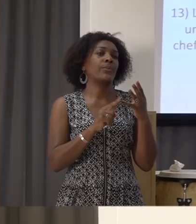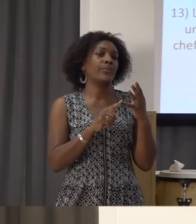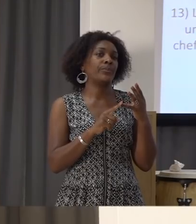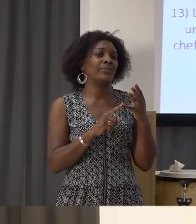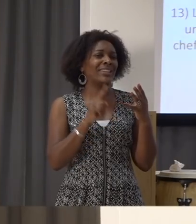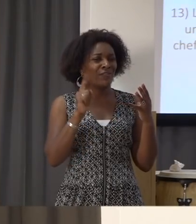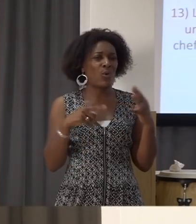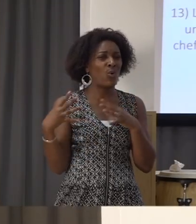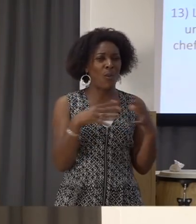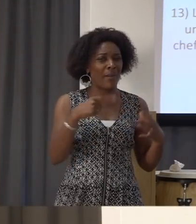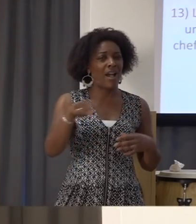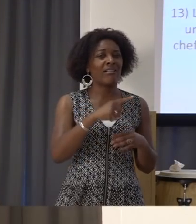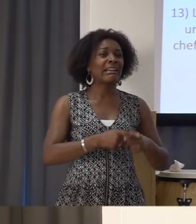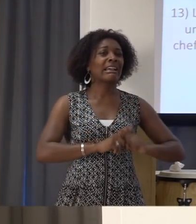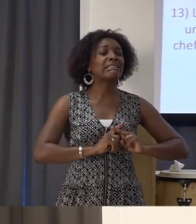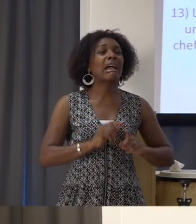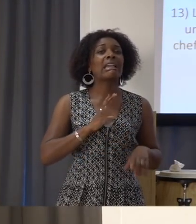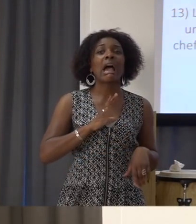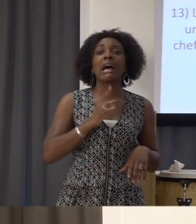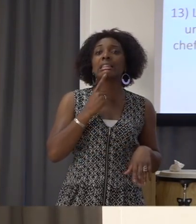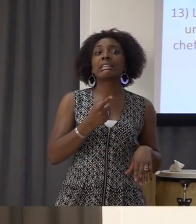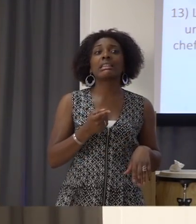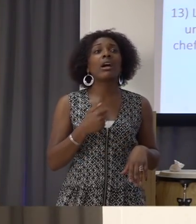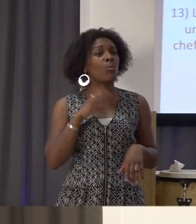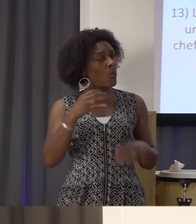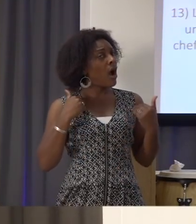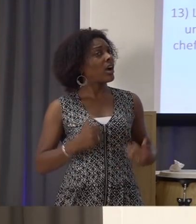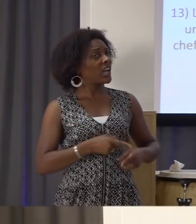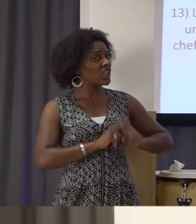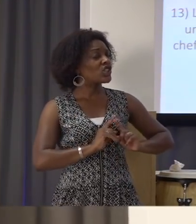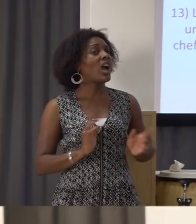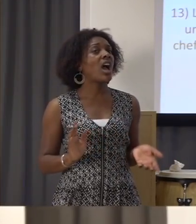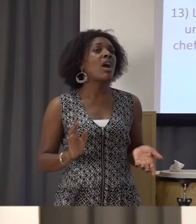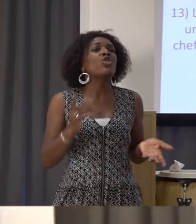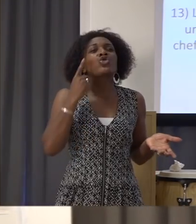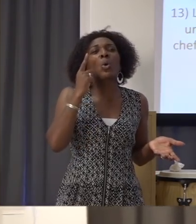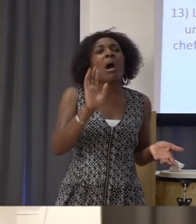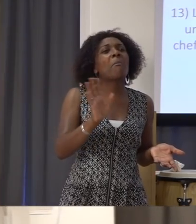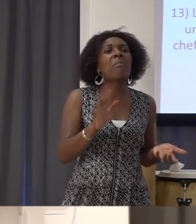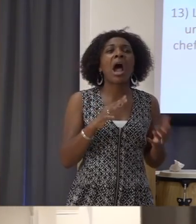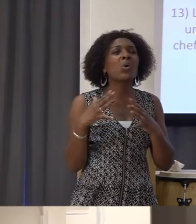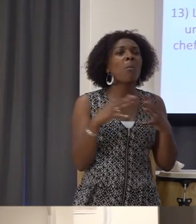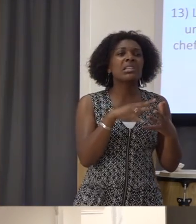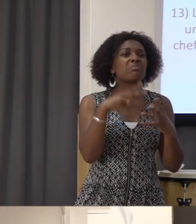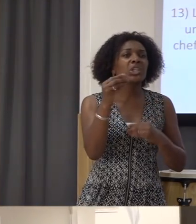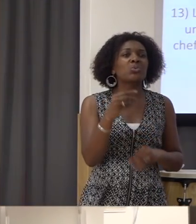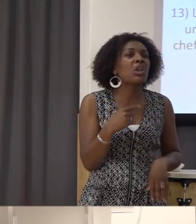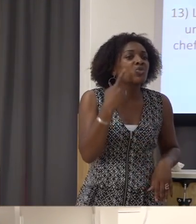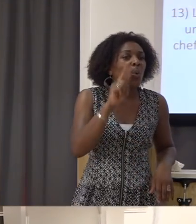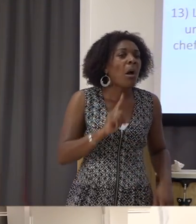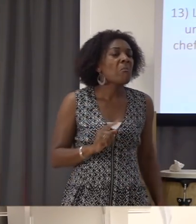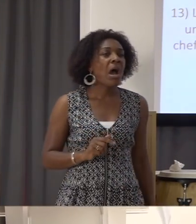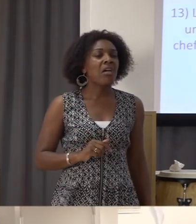Nous devons combattre. Il y a des chrétiens qui disent, oui, je suis chrétien, je ne crois pas trop au combat spirituel.